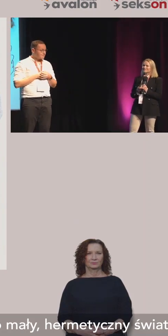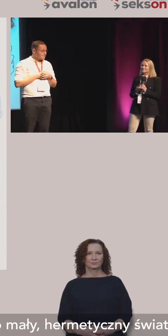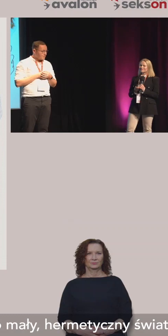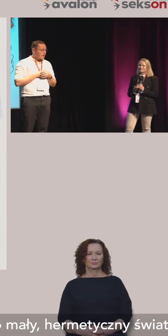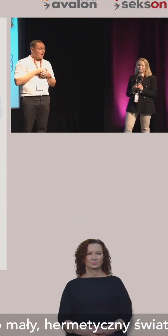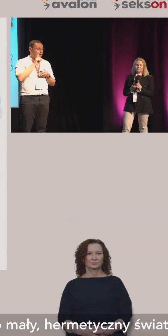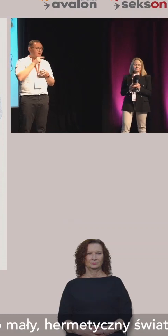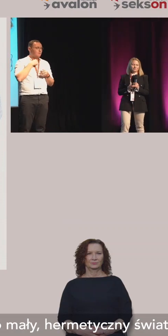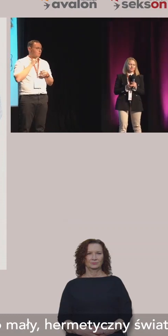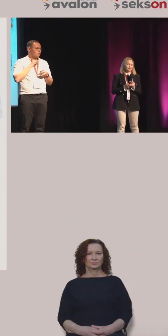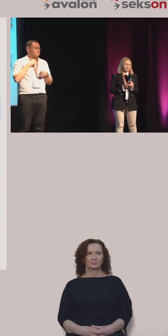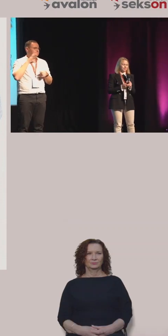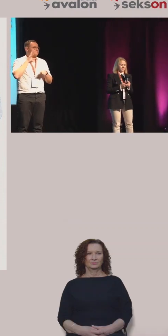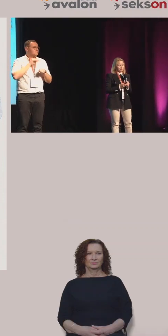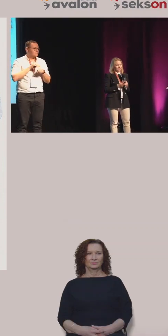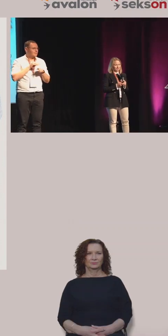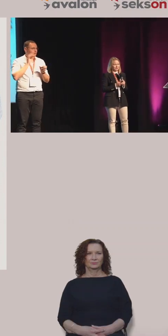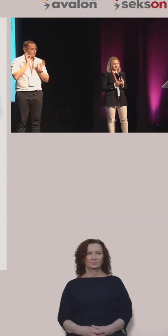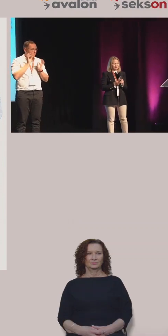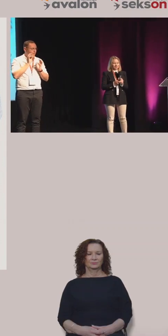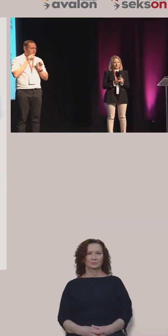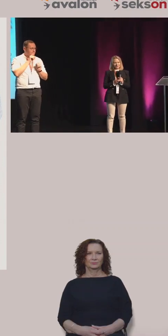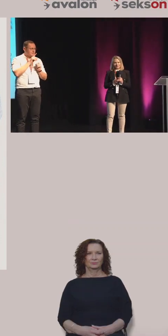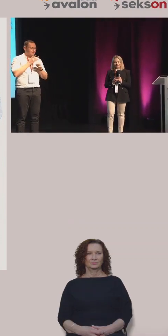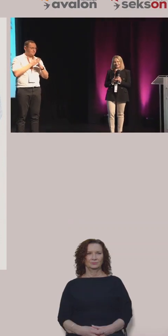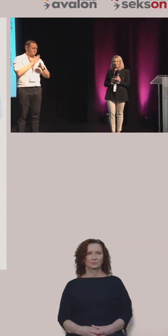mały, hermetyczny świat.